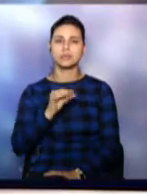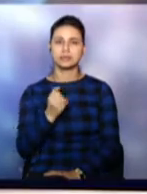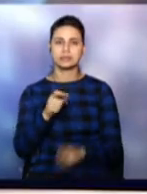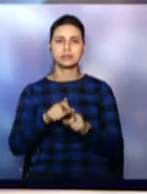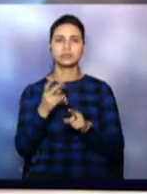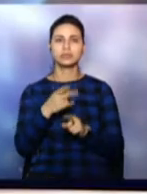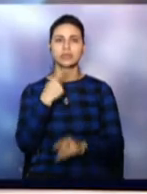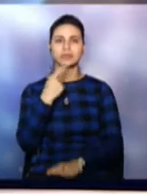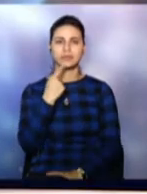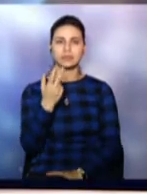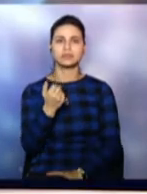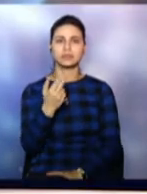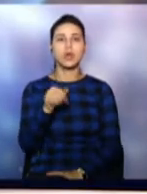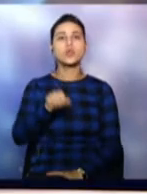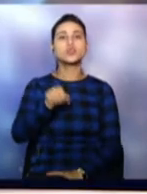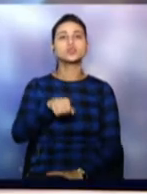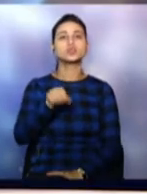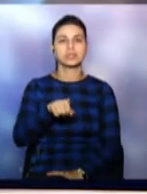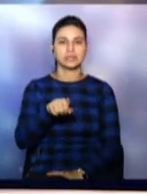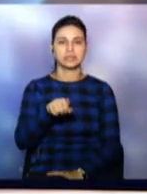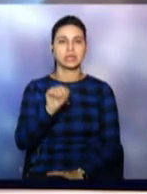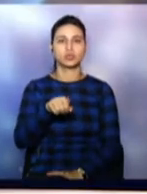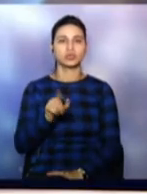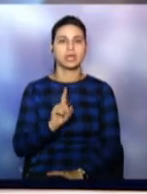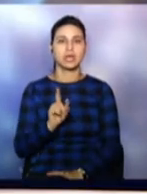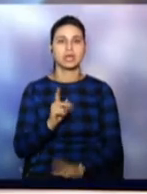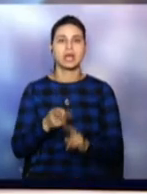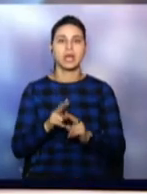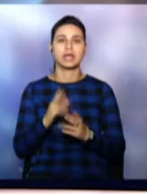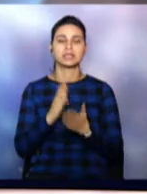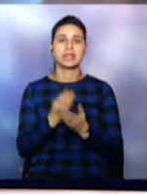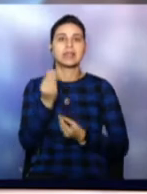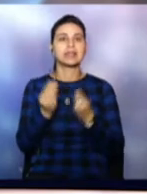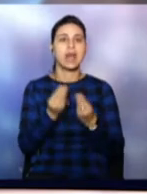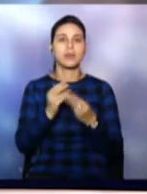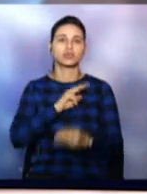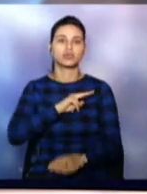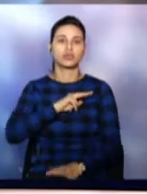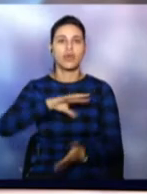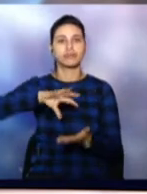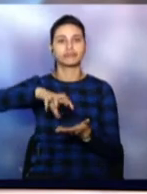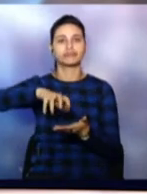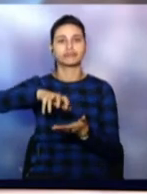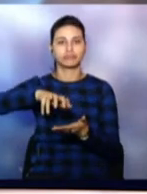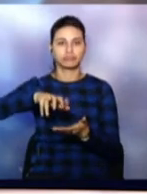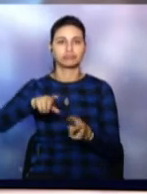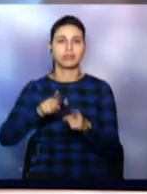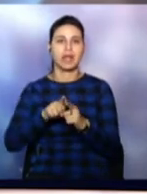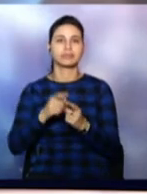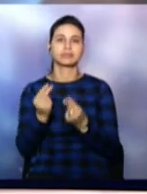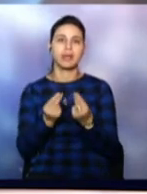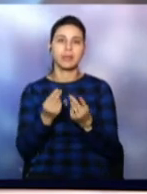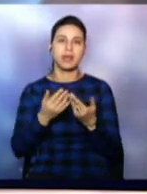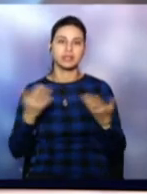რომ ლუდთან კავშირში არ არის, ეს არის იგივე აზარტომანია, ანუ პათოლოგიური გემბლინგი,